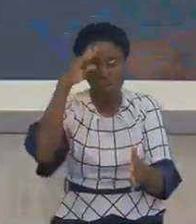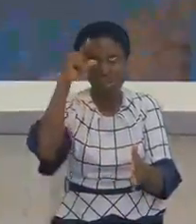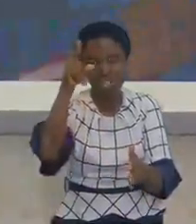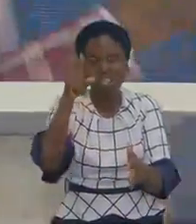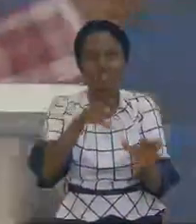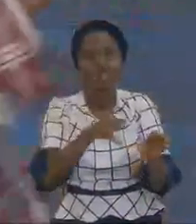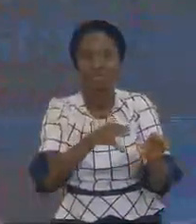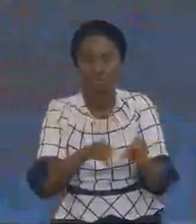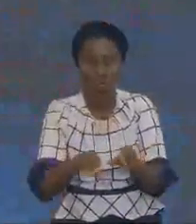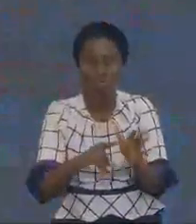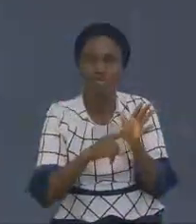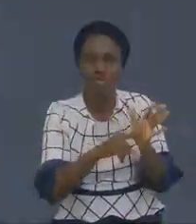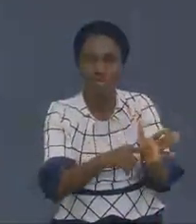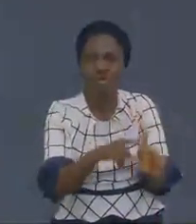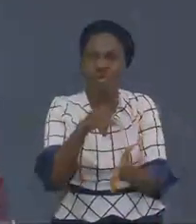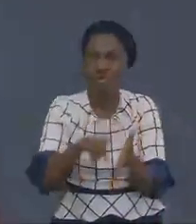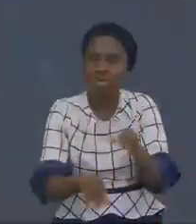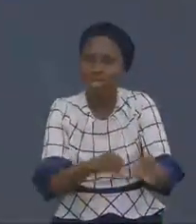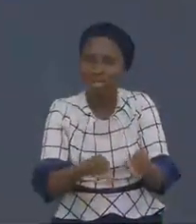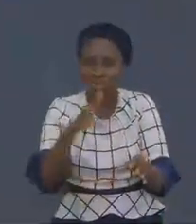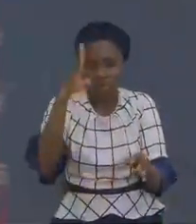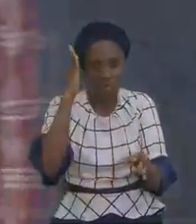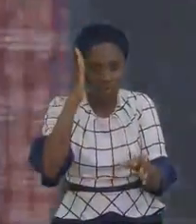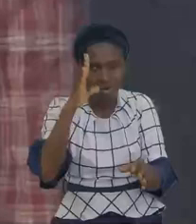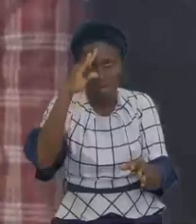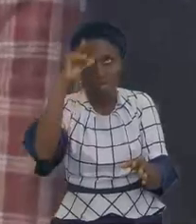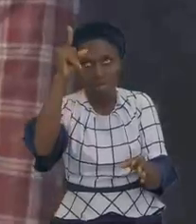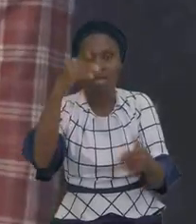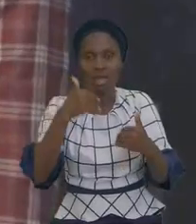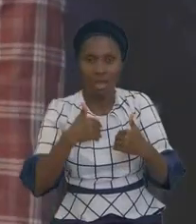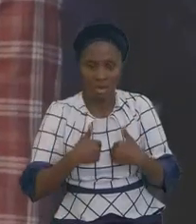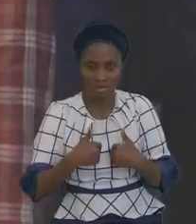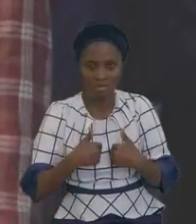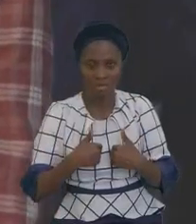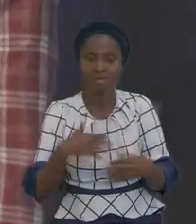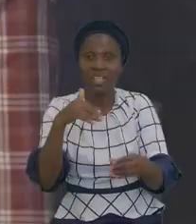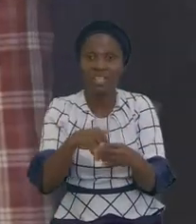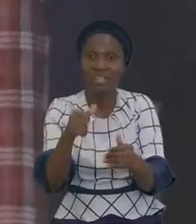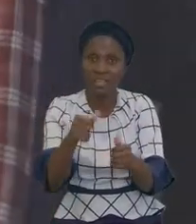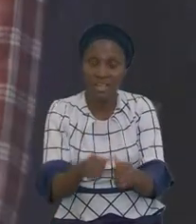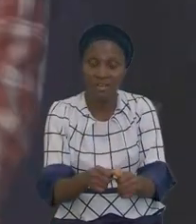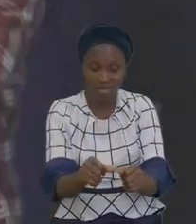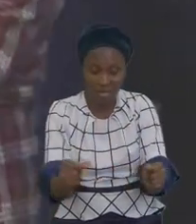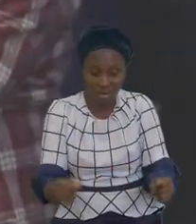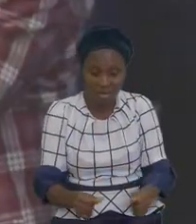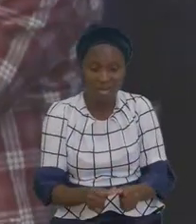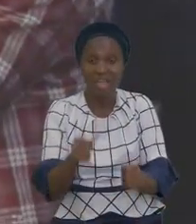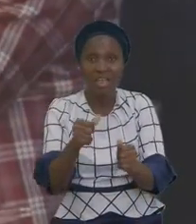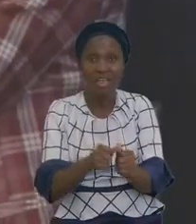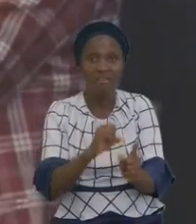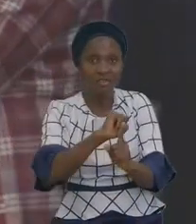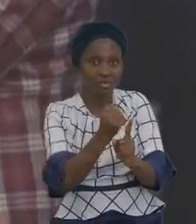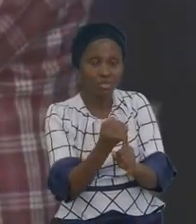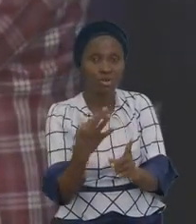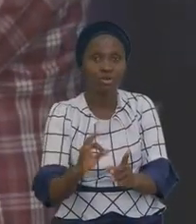mener dans chaque domaine, dans chaque situation de ta vie? Tu dois te poser la